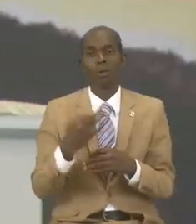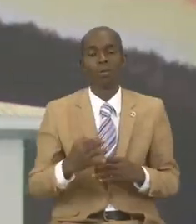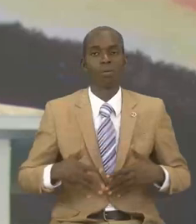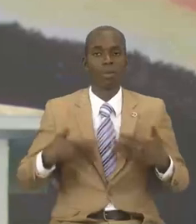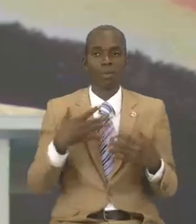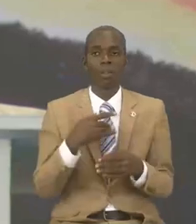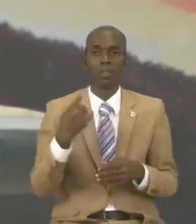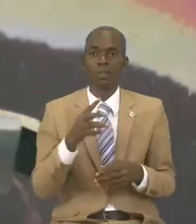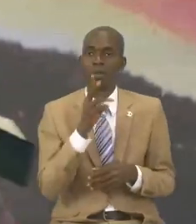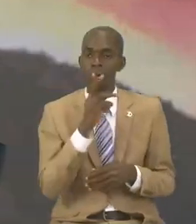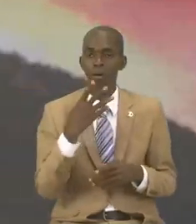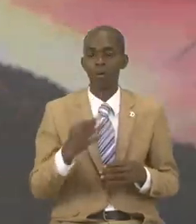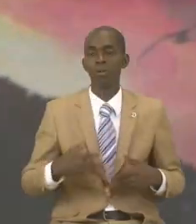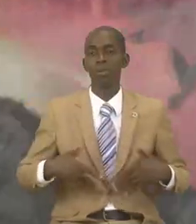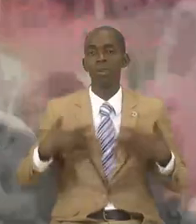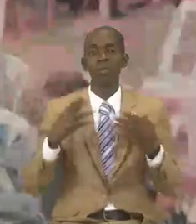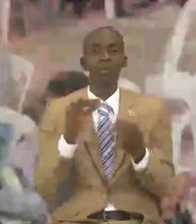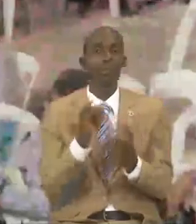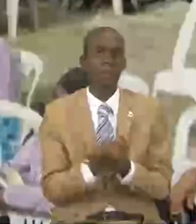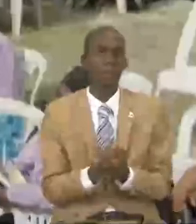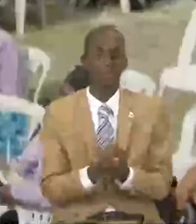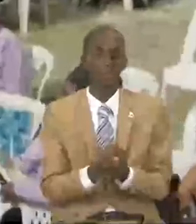et l'eau de vie, afin